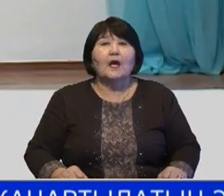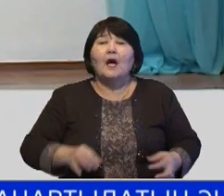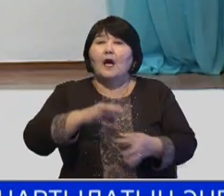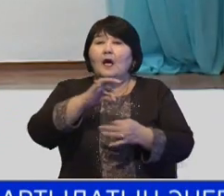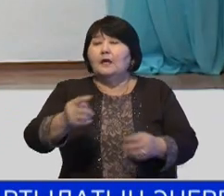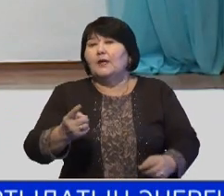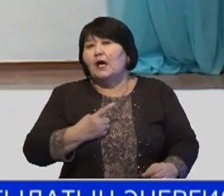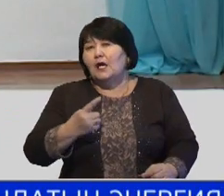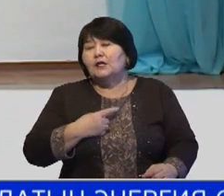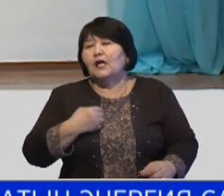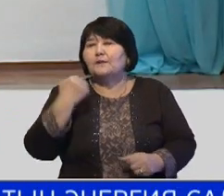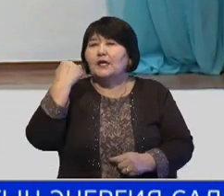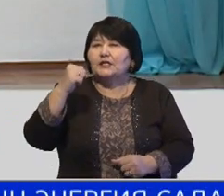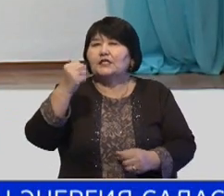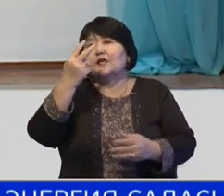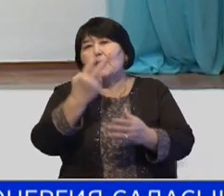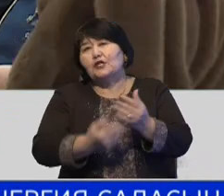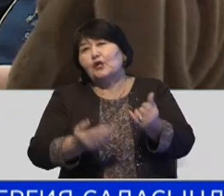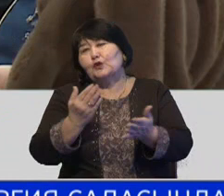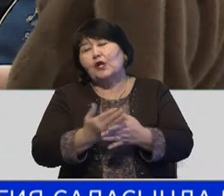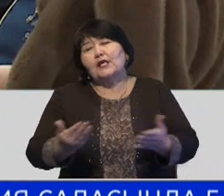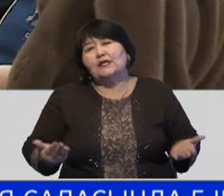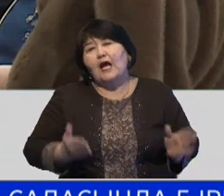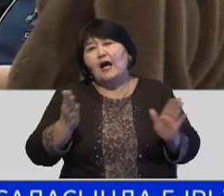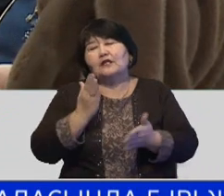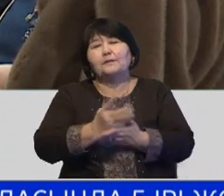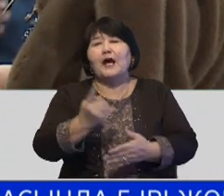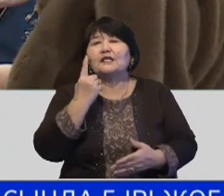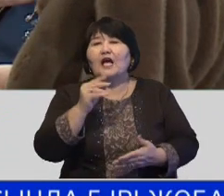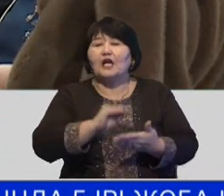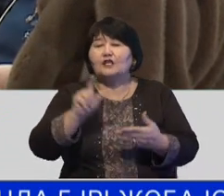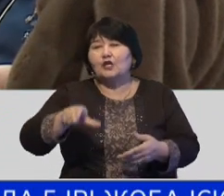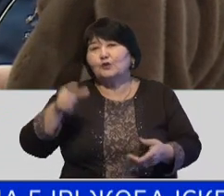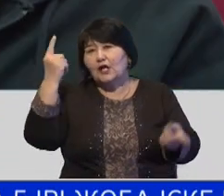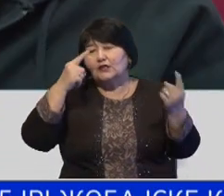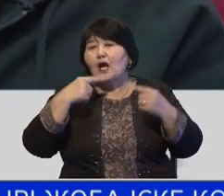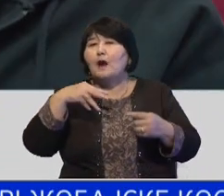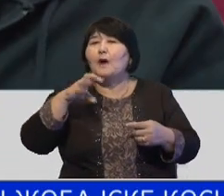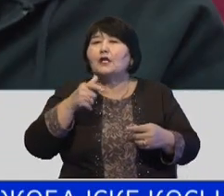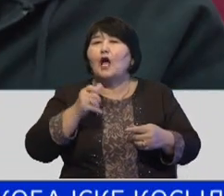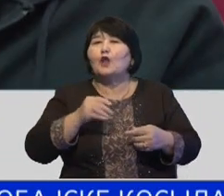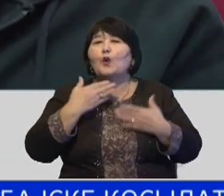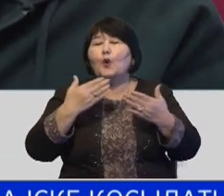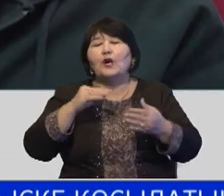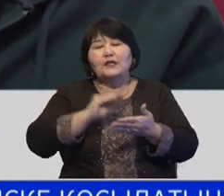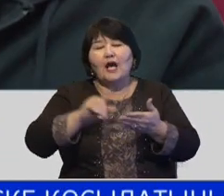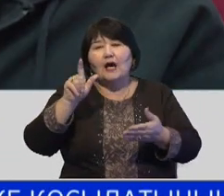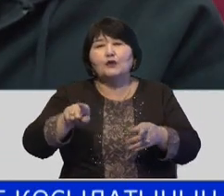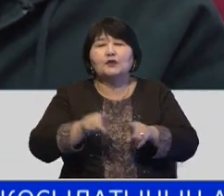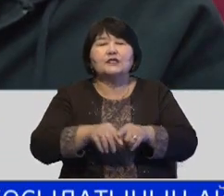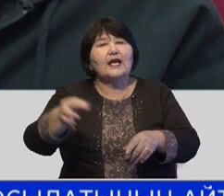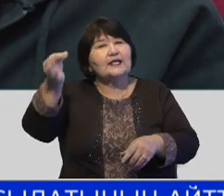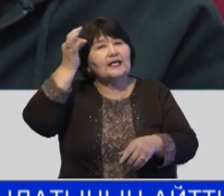Жетімдік пен жалғыздықтан, жеңістер мен жеңілістерден тұратын тағдыры бар дара жазушының шығармаларынан монолог оқылып, ақын жазушылар қаламгер